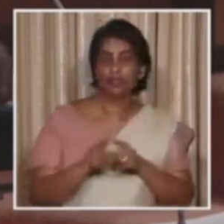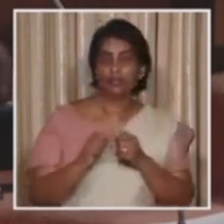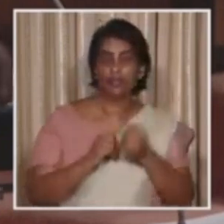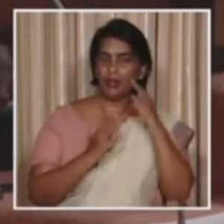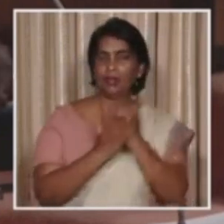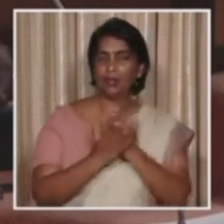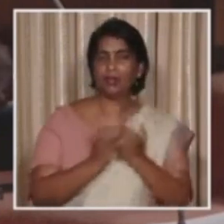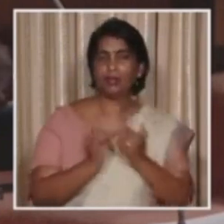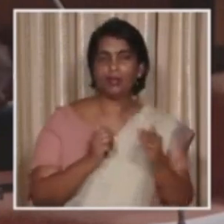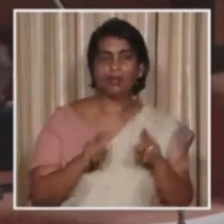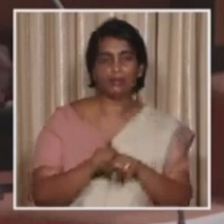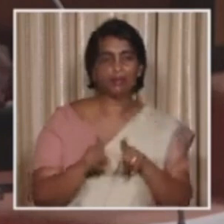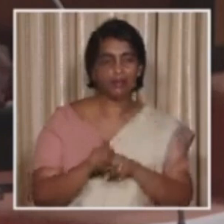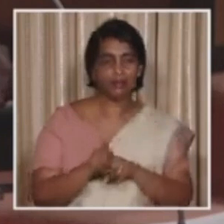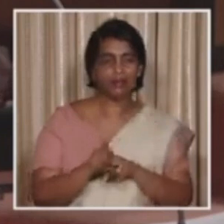இனப்பிரச்சனை என்பது